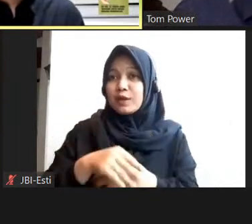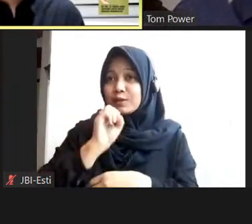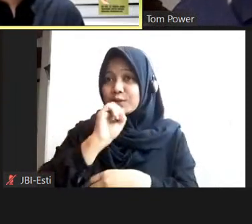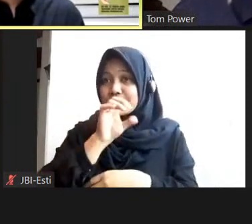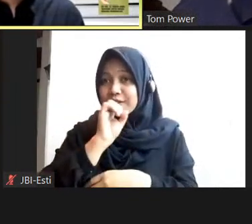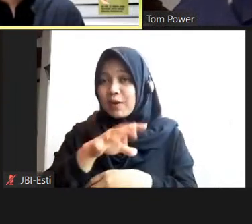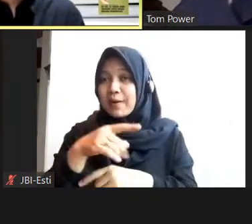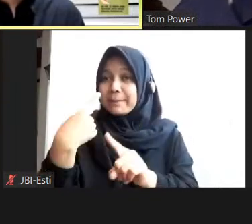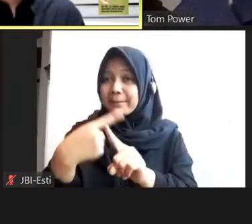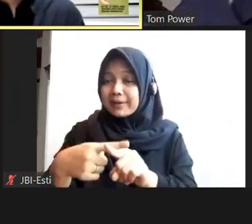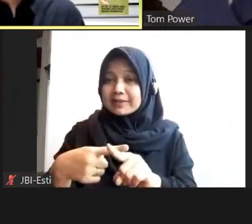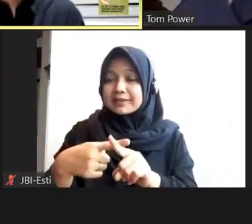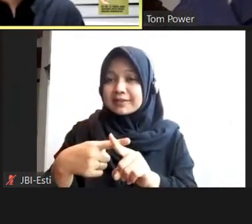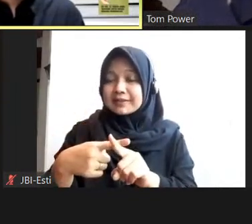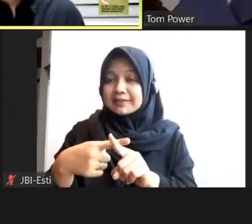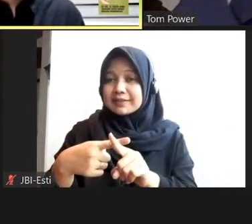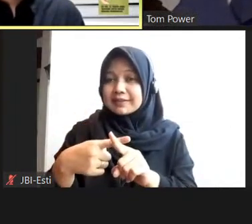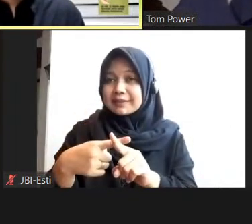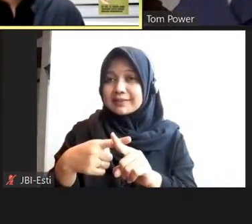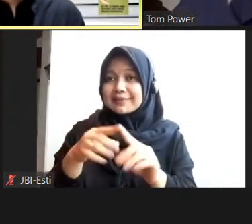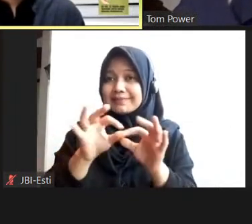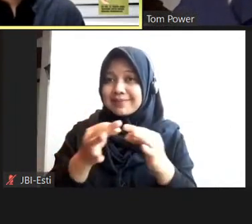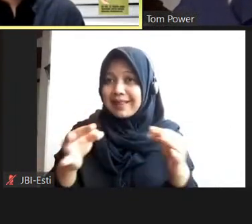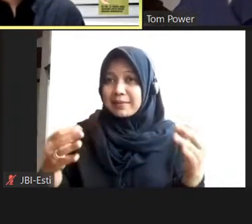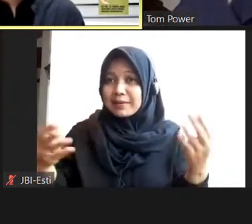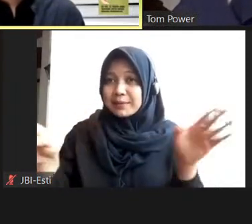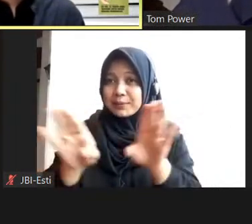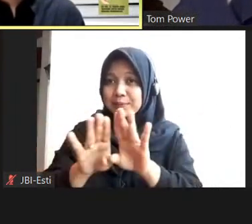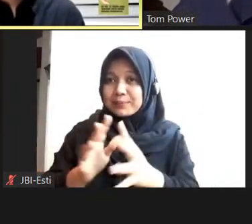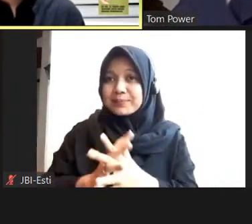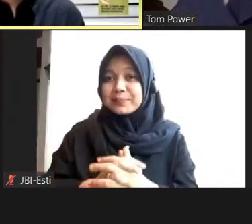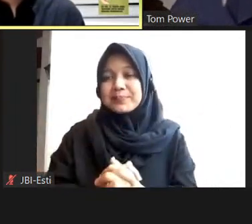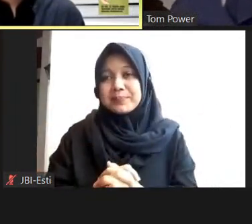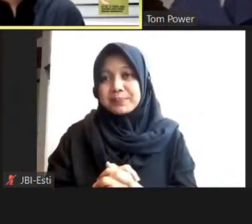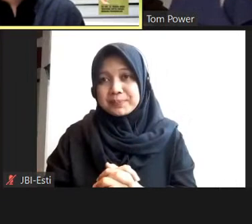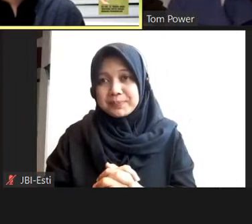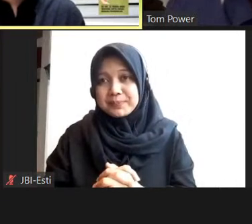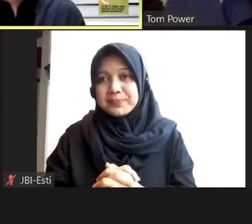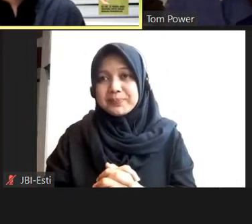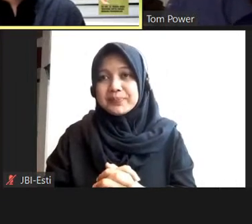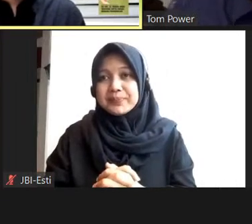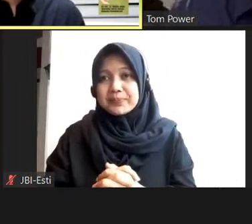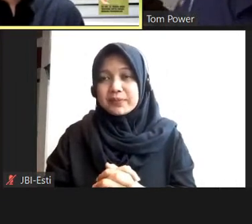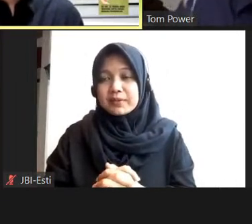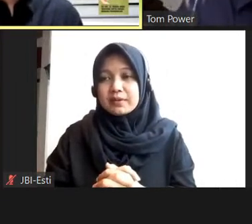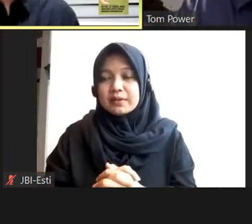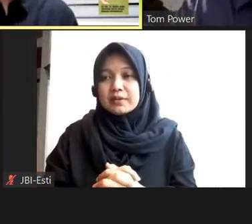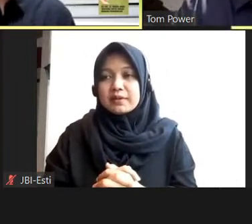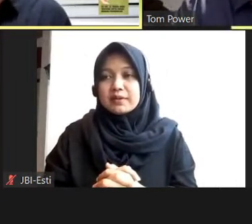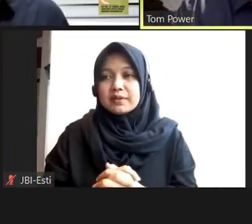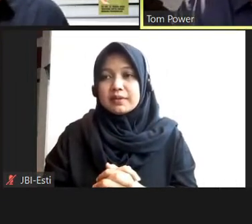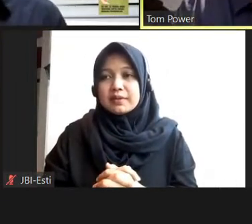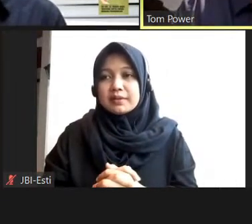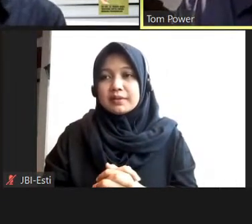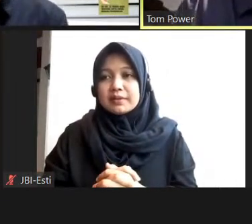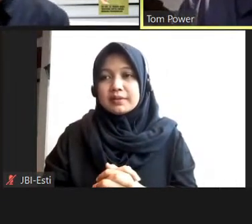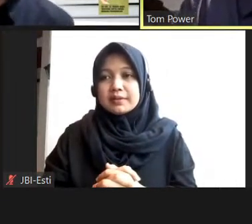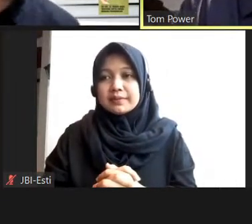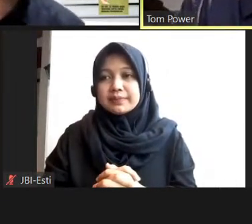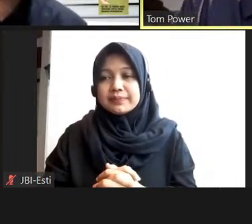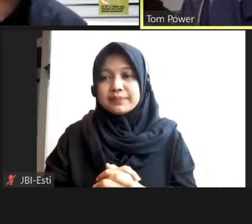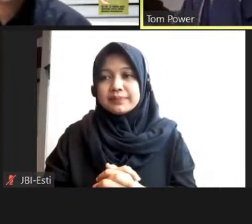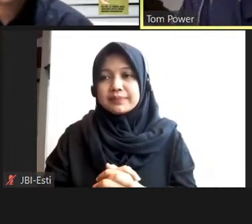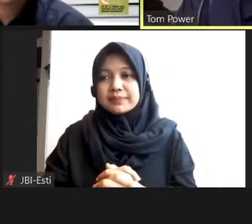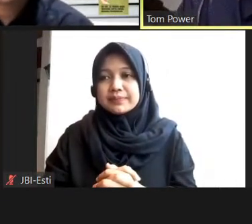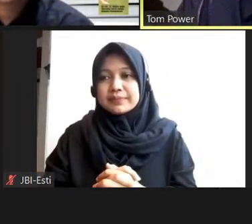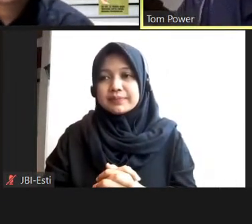sekaligus kalimat penutup gitu ya. Silakan, ya. Mas. Siap. Mungkin saya bisa